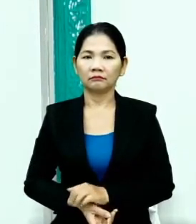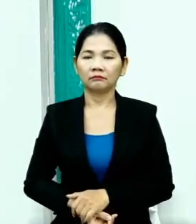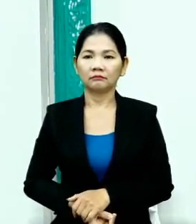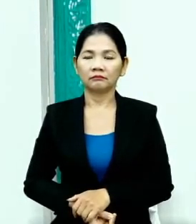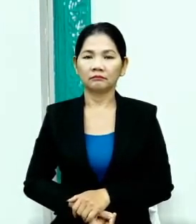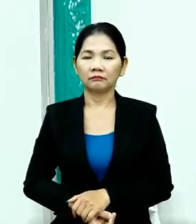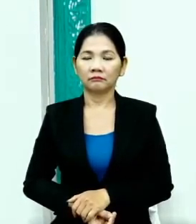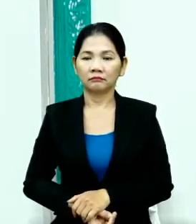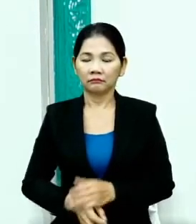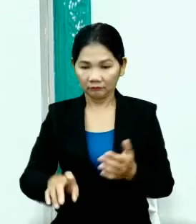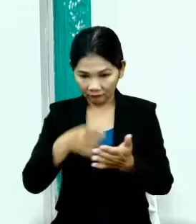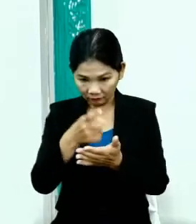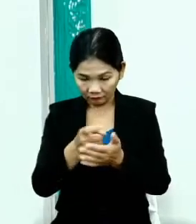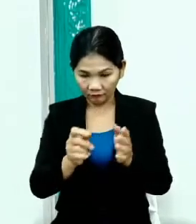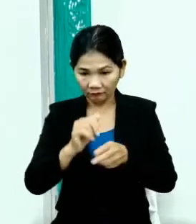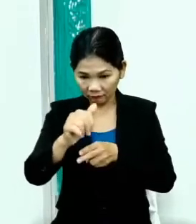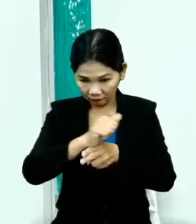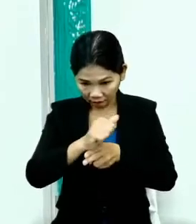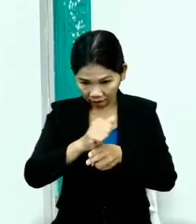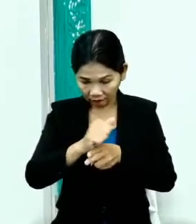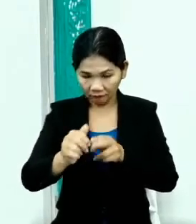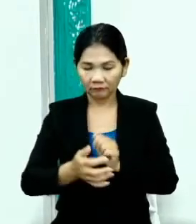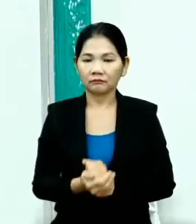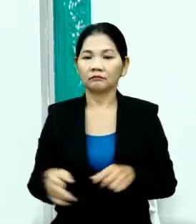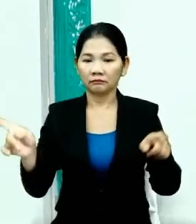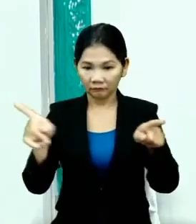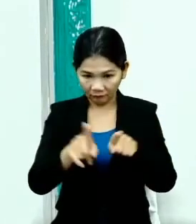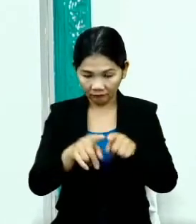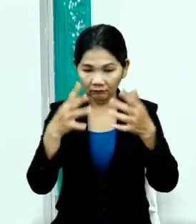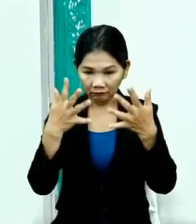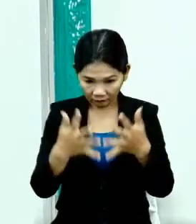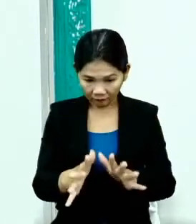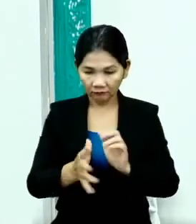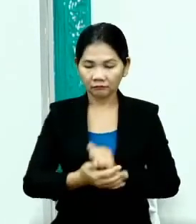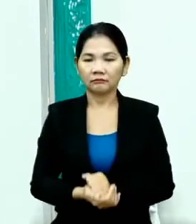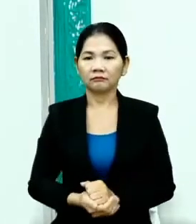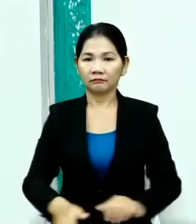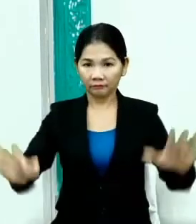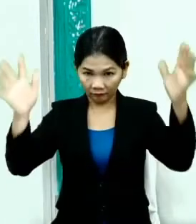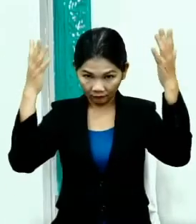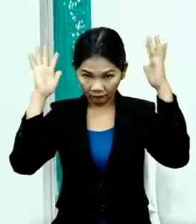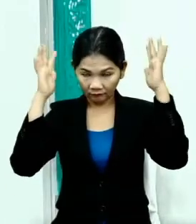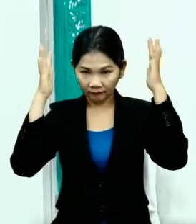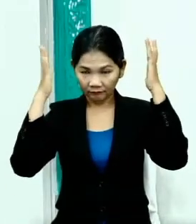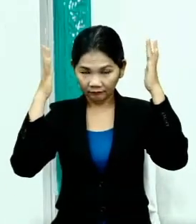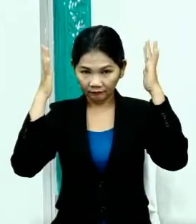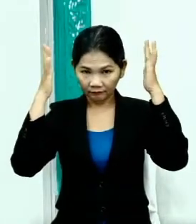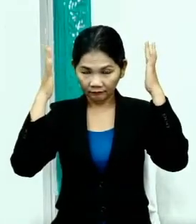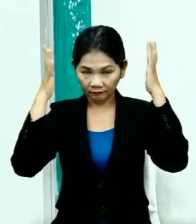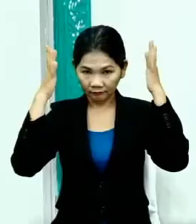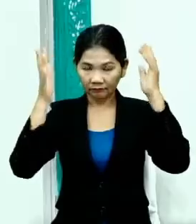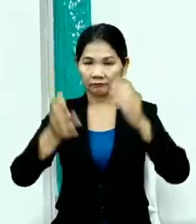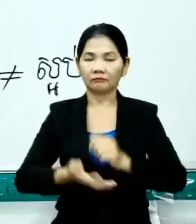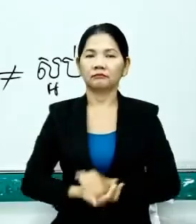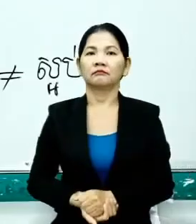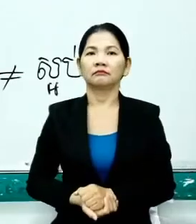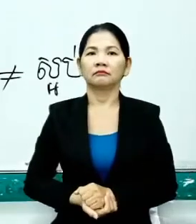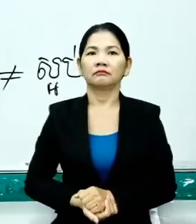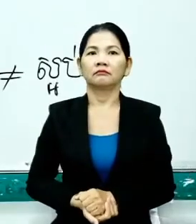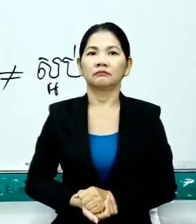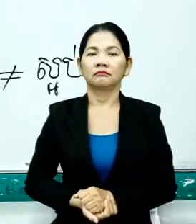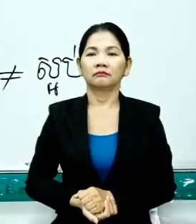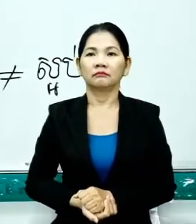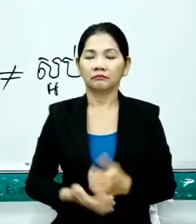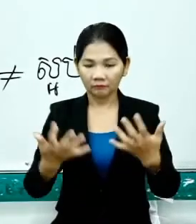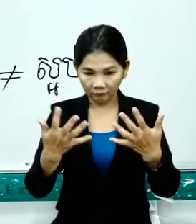Chà, lỡ con mang cho rùm thua lầm hát. Chà, mùi nạc rú rú rú rò hài, tiết đây tượng ác này mùi. Chà, lỡ, chà,